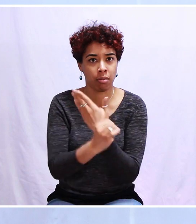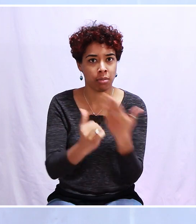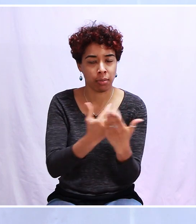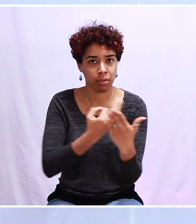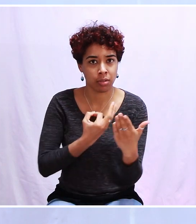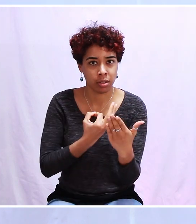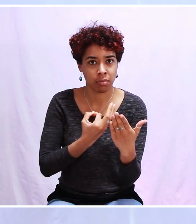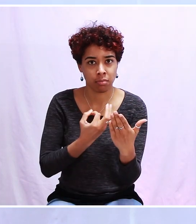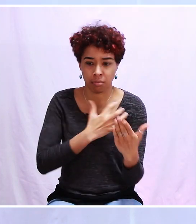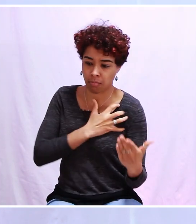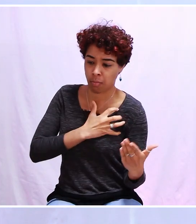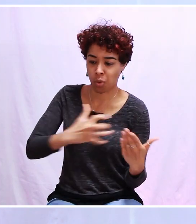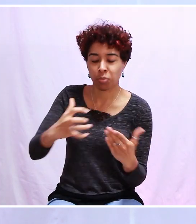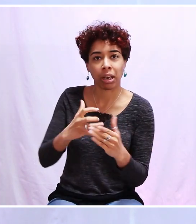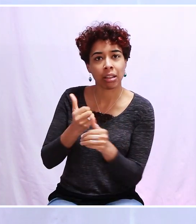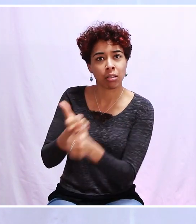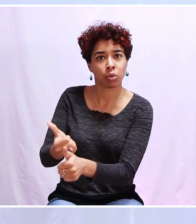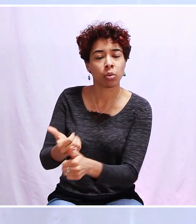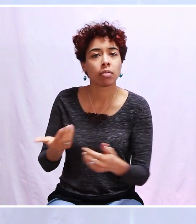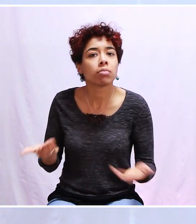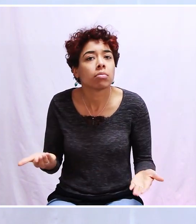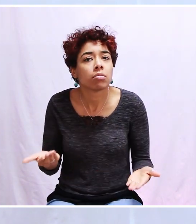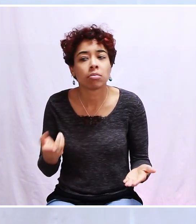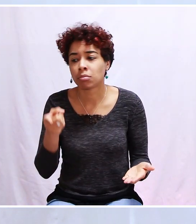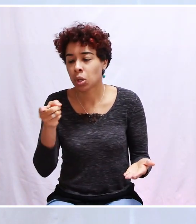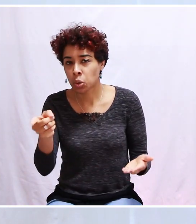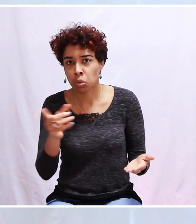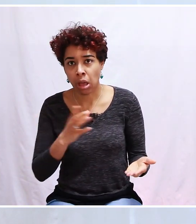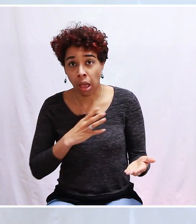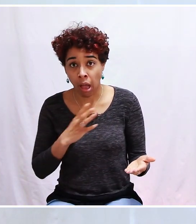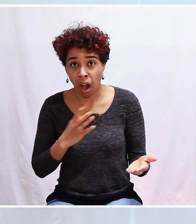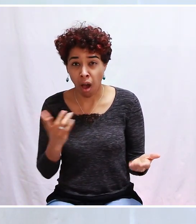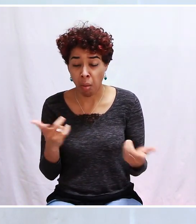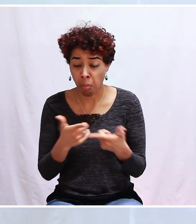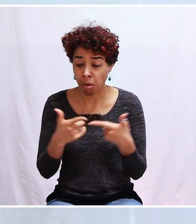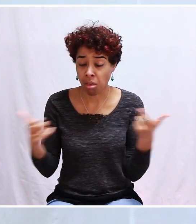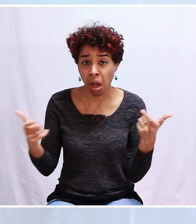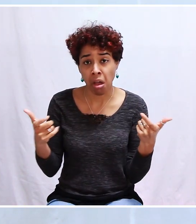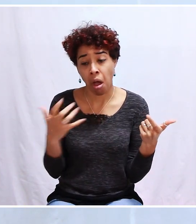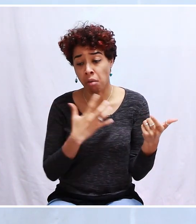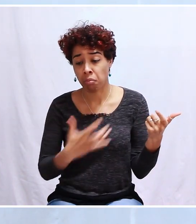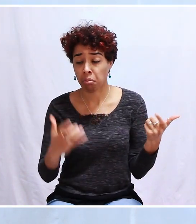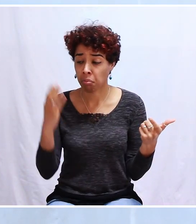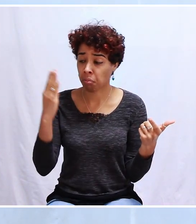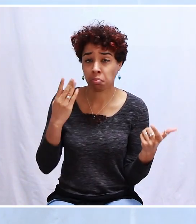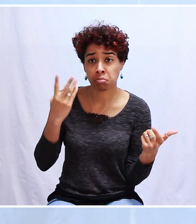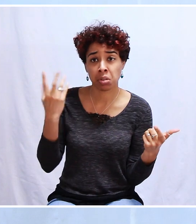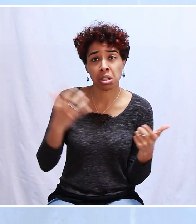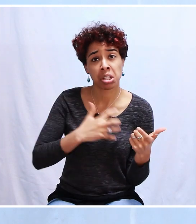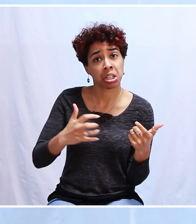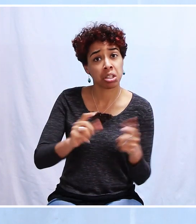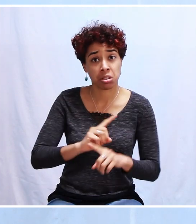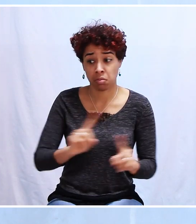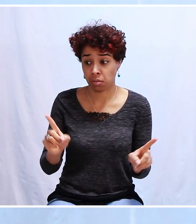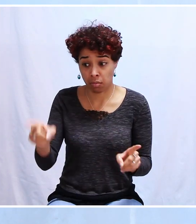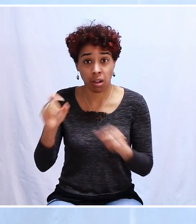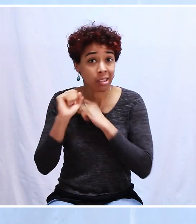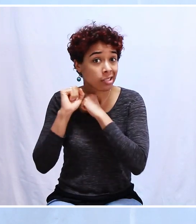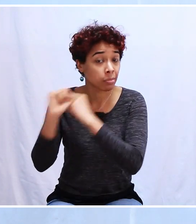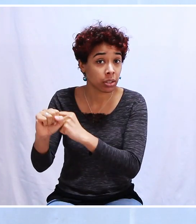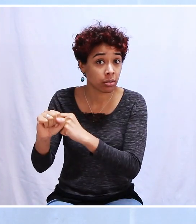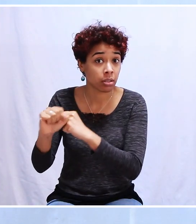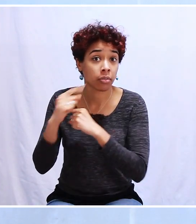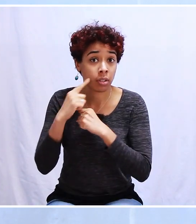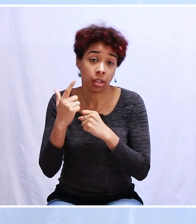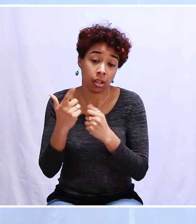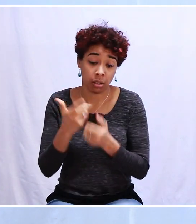prospérité va l'accompagner. Pourtant, est-ce que Joseph a des moyens matériels supplémentaires? Non, parce qu'il est esclave, donc il est